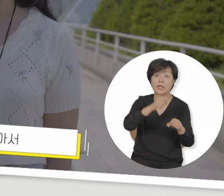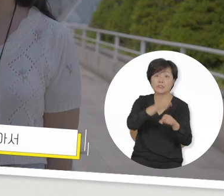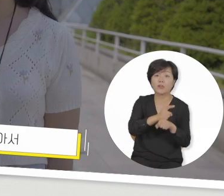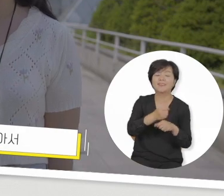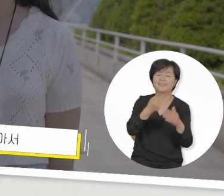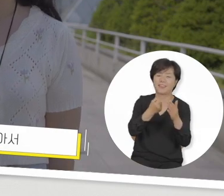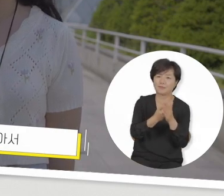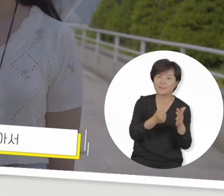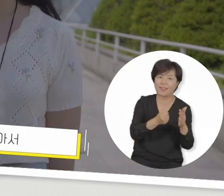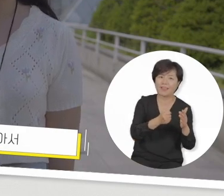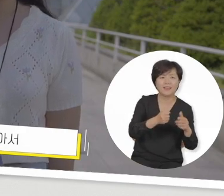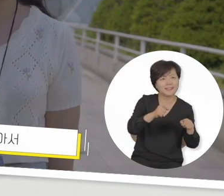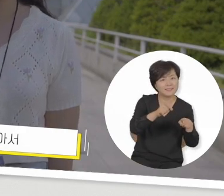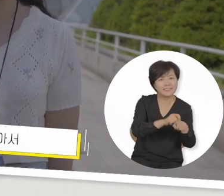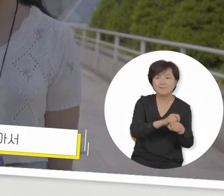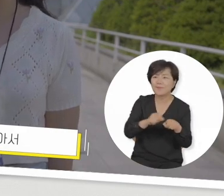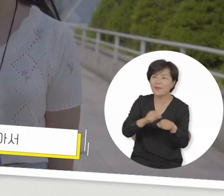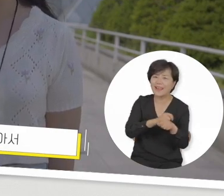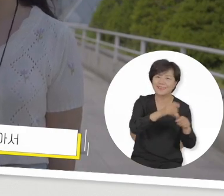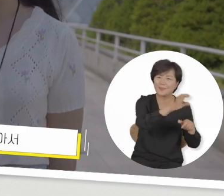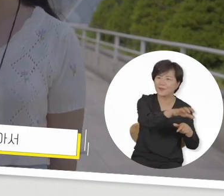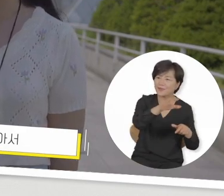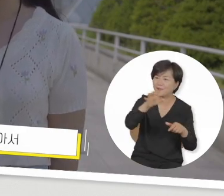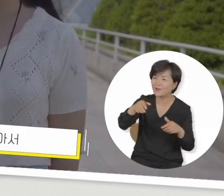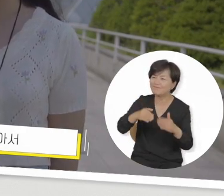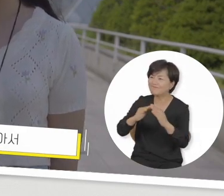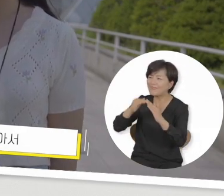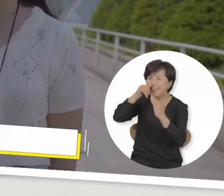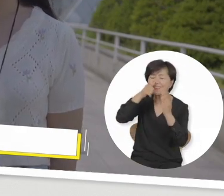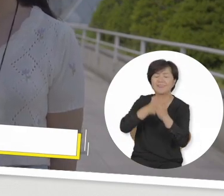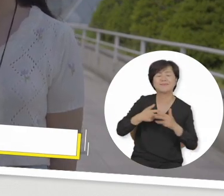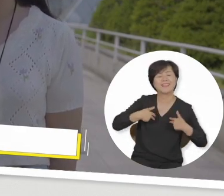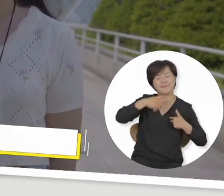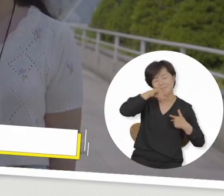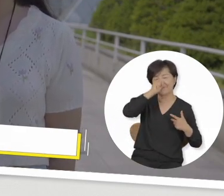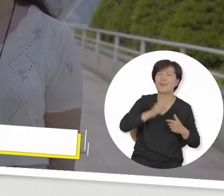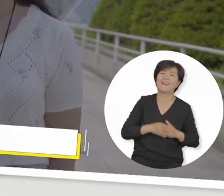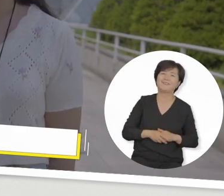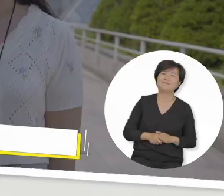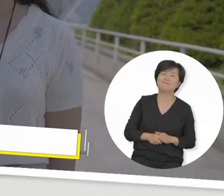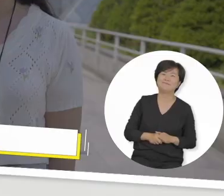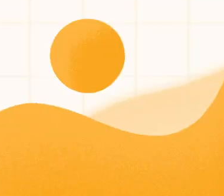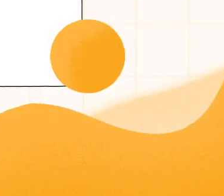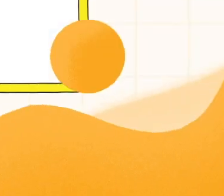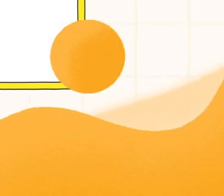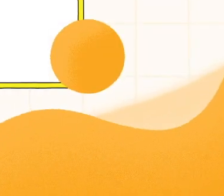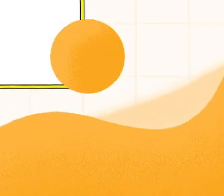다양성인 만큼 조금 색다른 부스도 많은 것 같아서 재밌게 좋은 것 같아요.